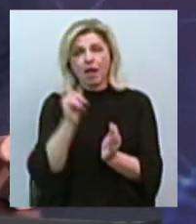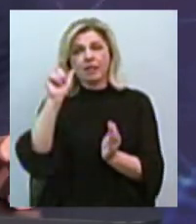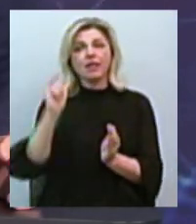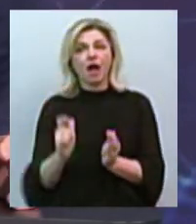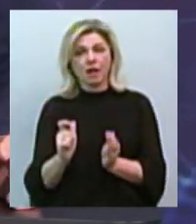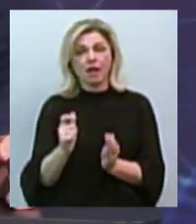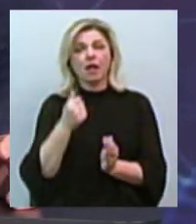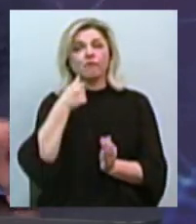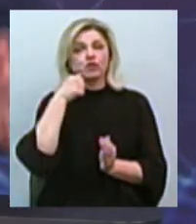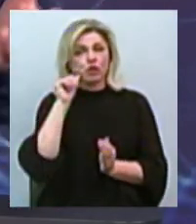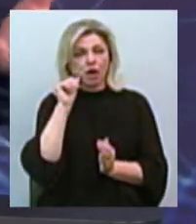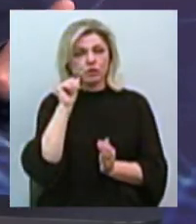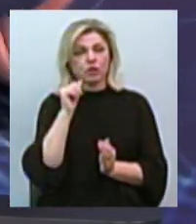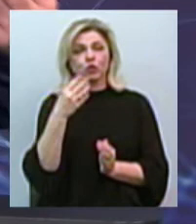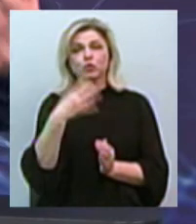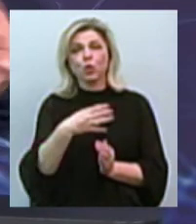на вчерашний день,